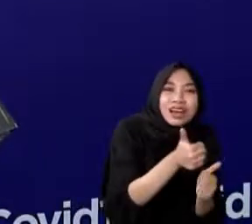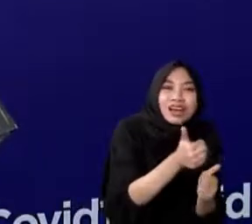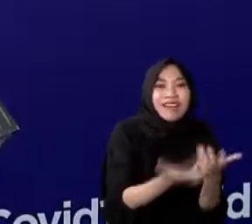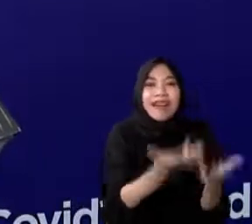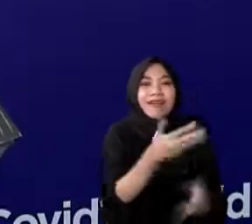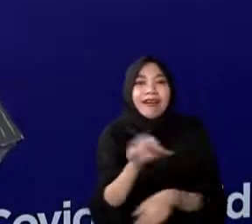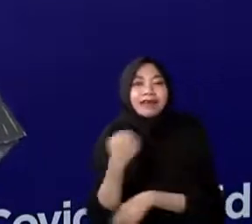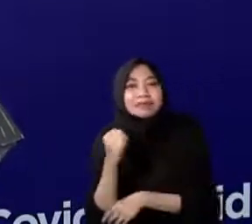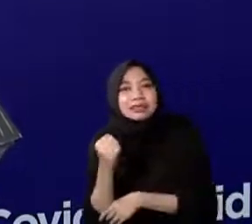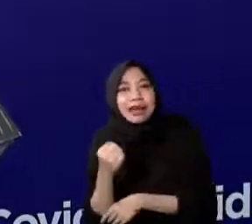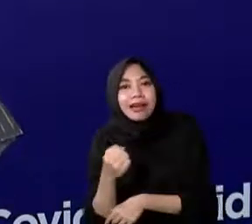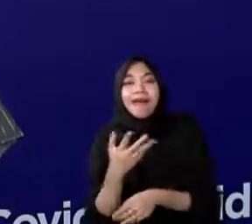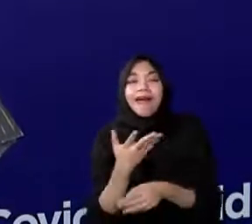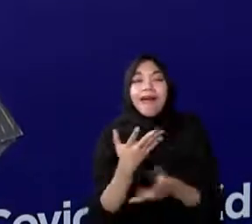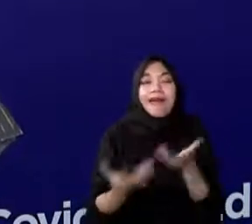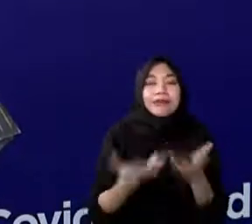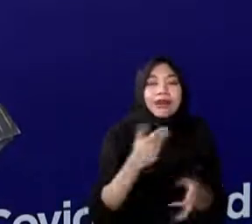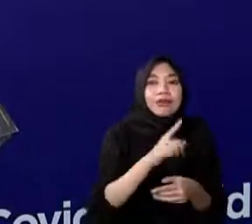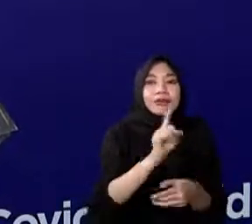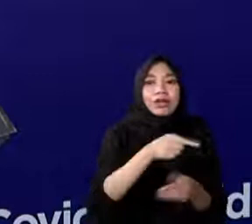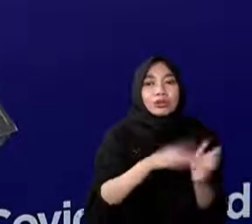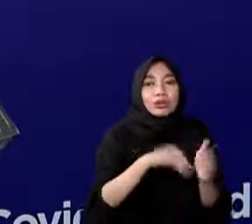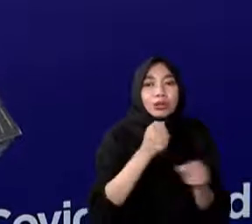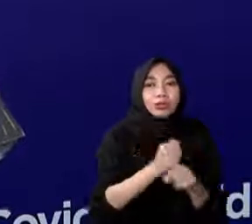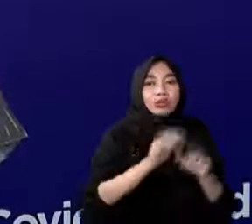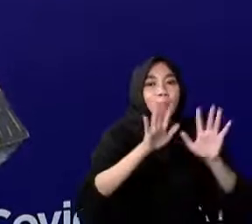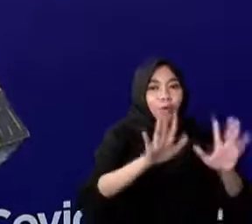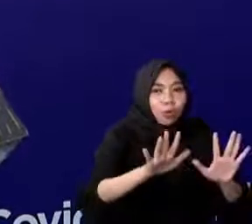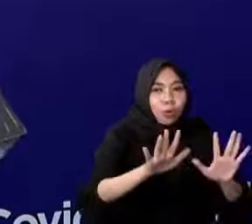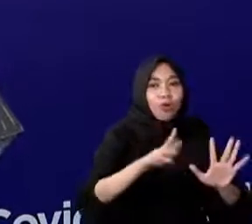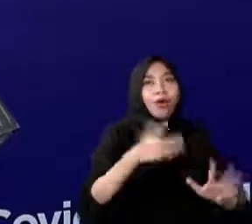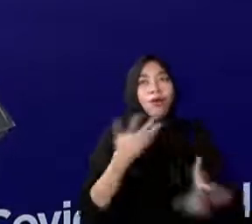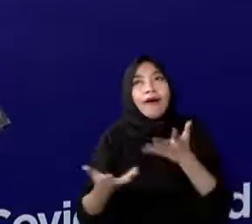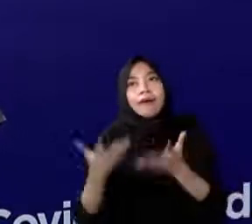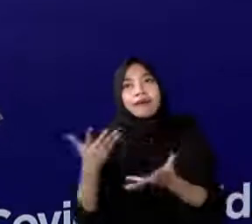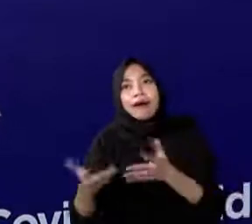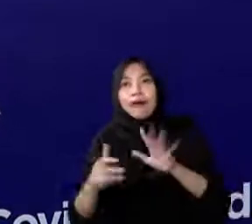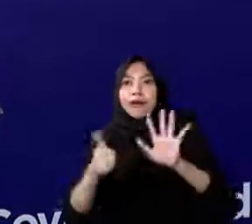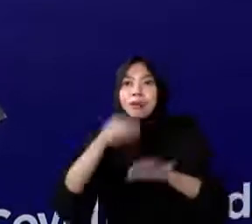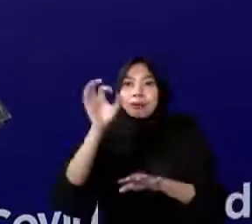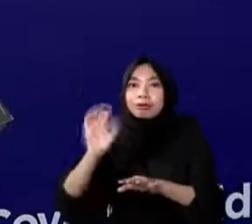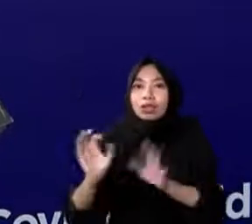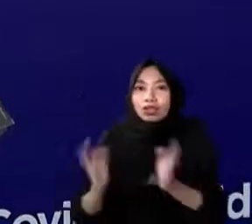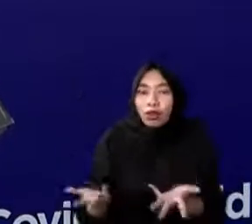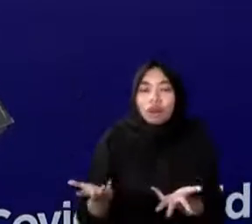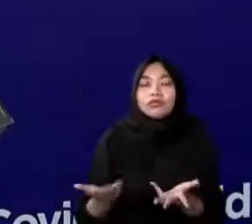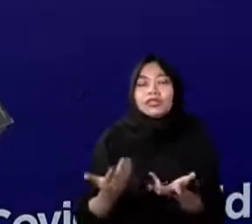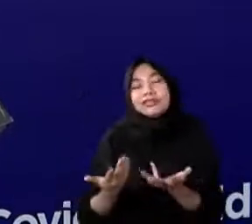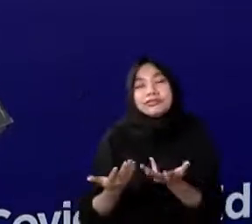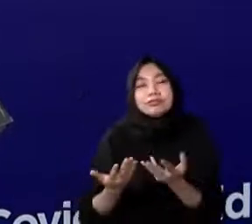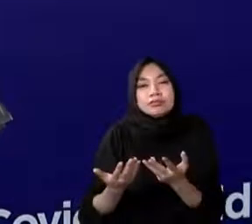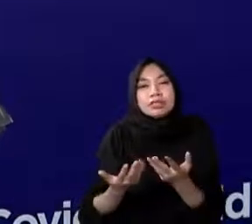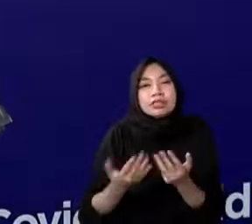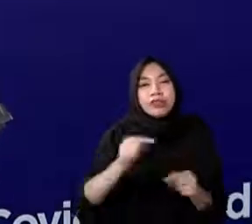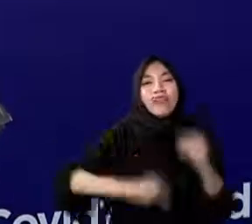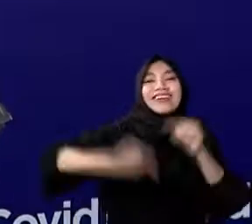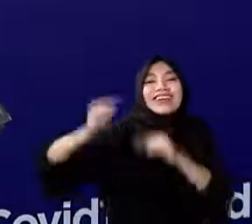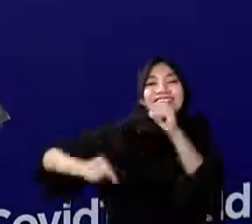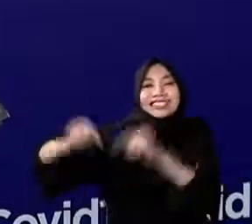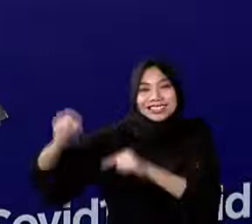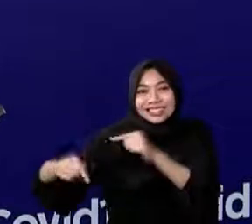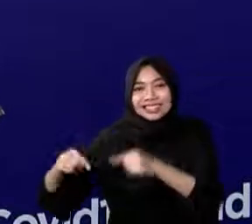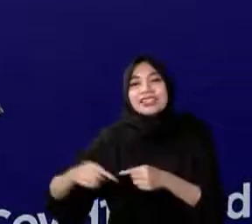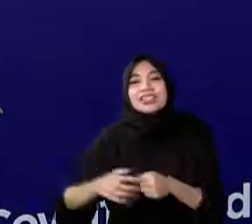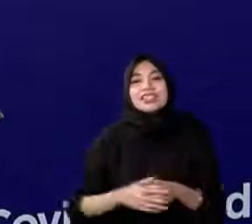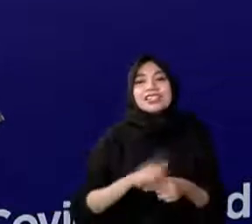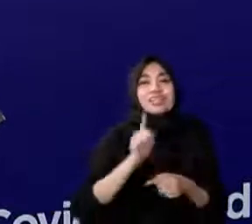dalam satu pekan terakhir ada 5, pernah satu pekan terakhir ada 10, pernah pekan terakhir ada 6. Dan ini memang biasanya harus kita